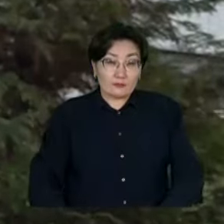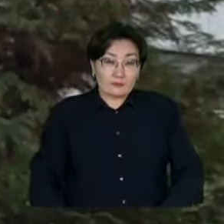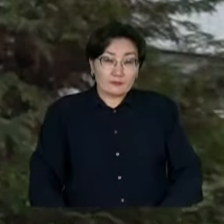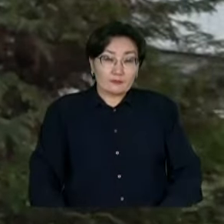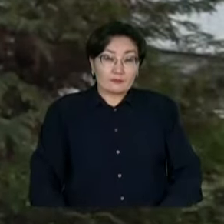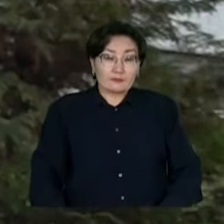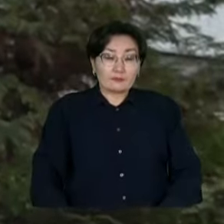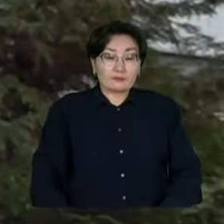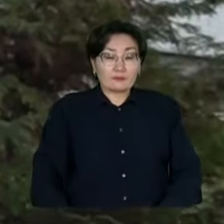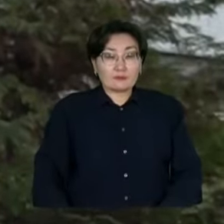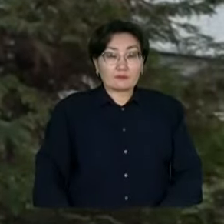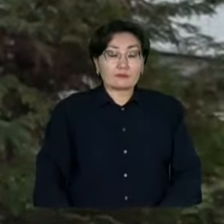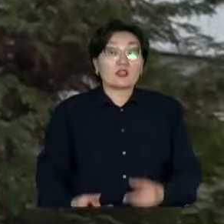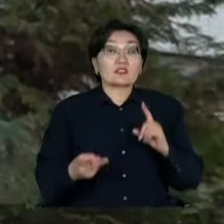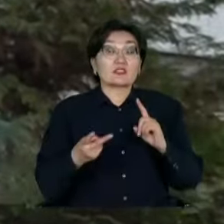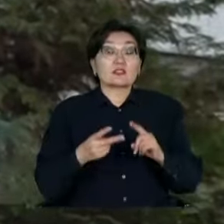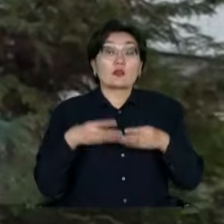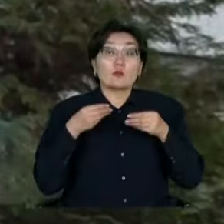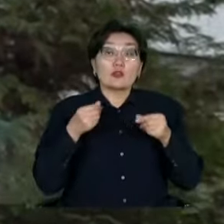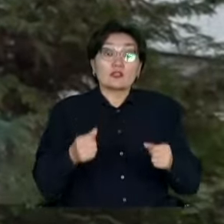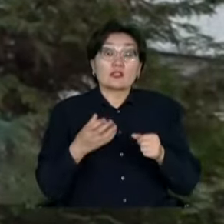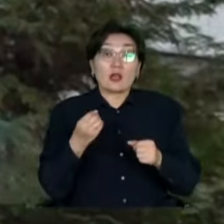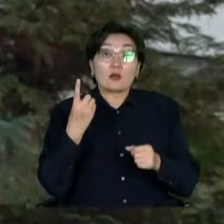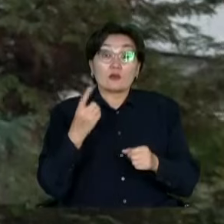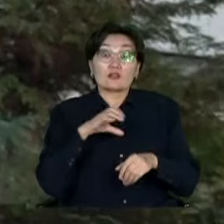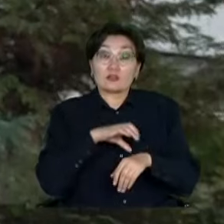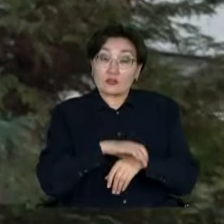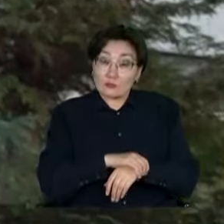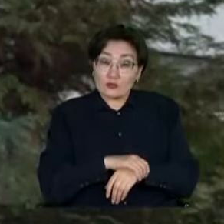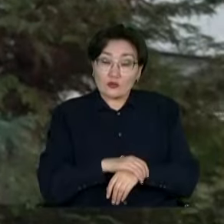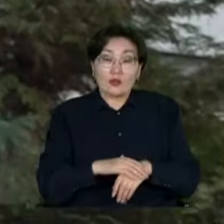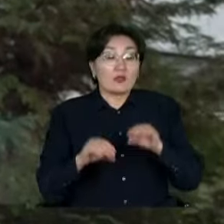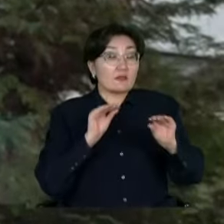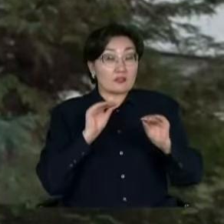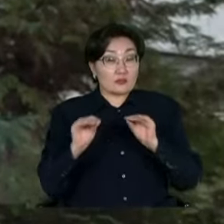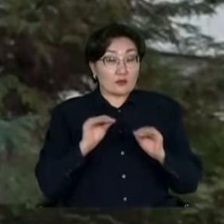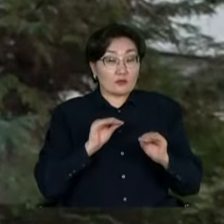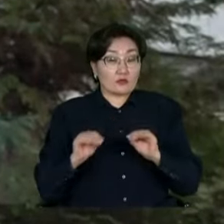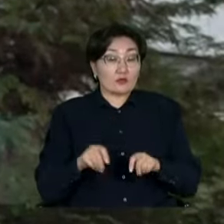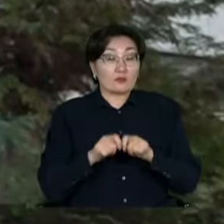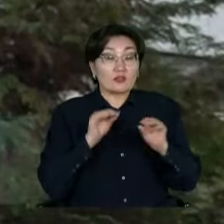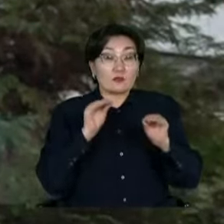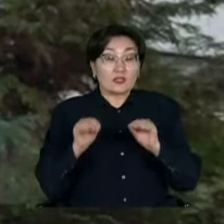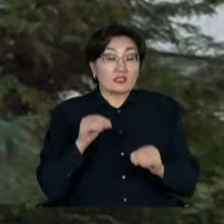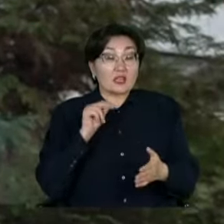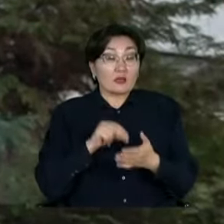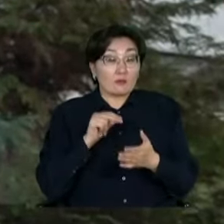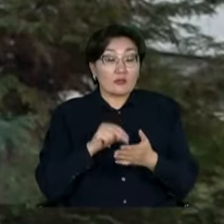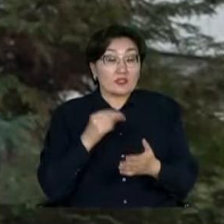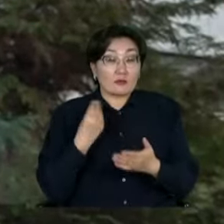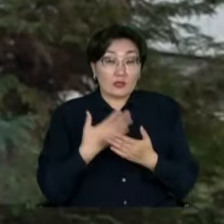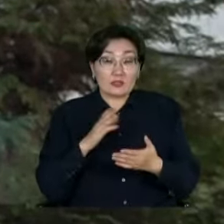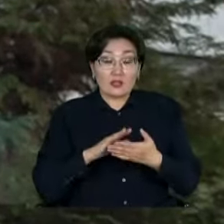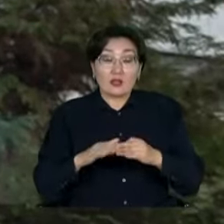аспект, который сильно влияет. Бұған әсер ететін тағы бір аспект – ол инфрақұрылым. Құрылған инфрақұрылым қымбат болса,